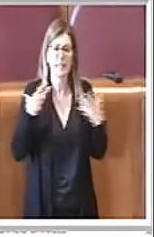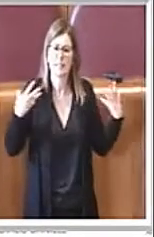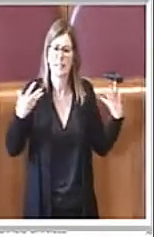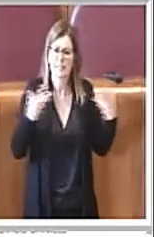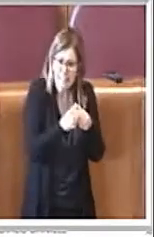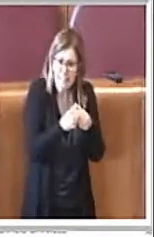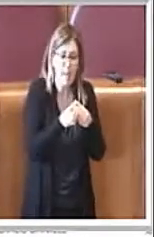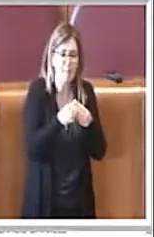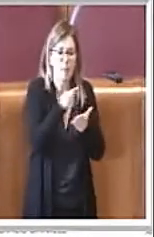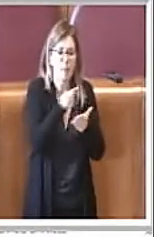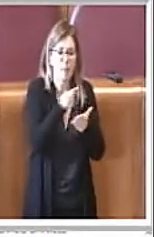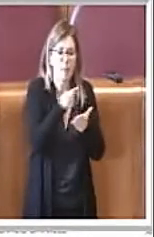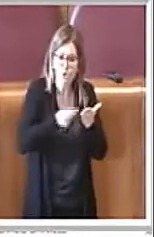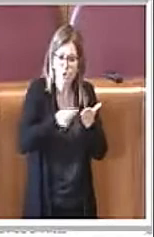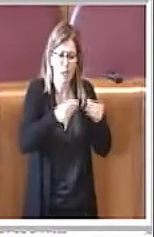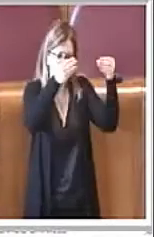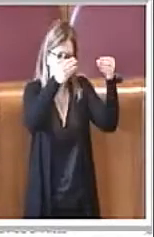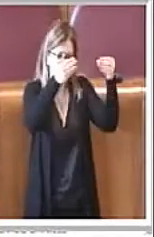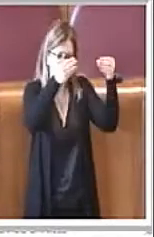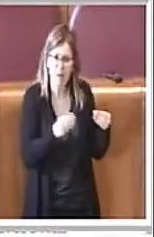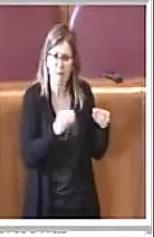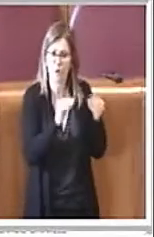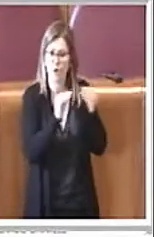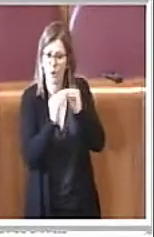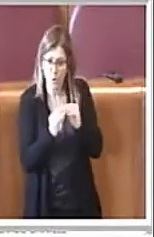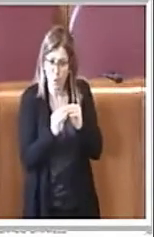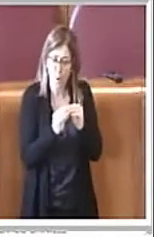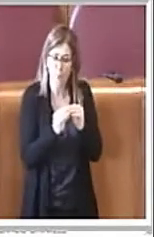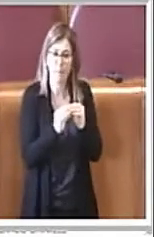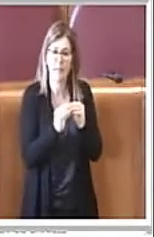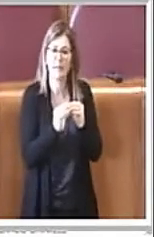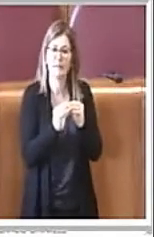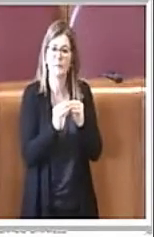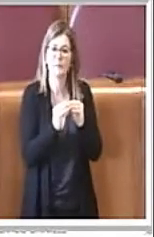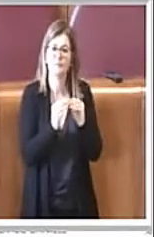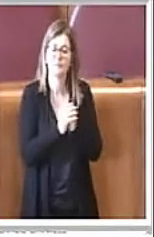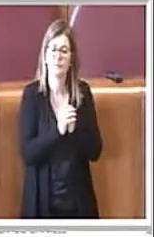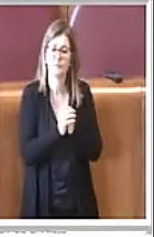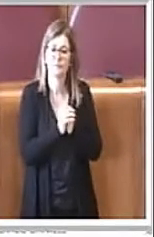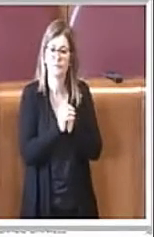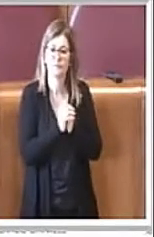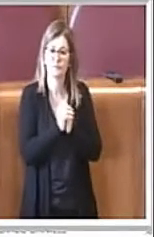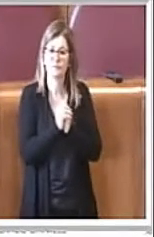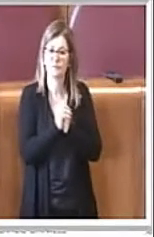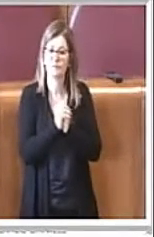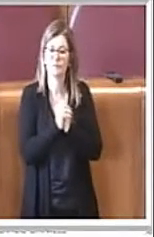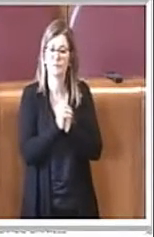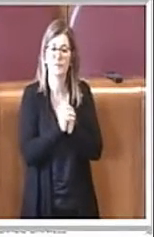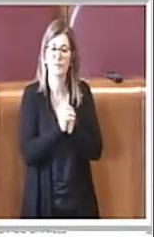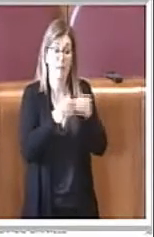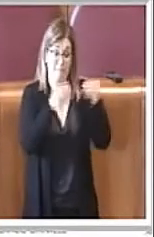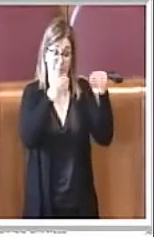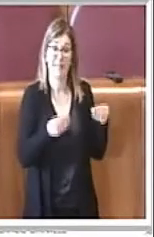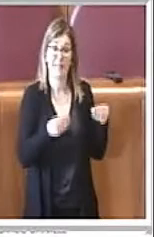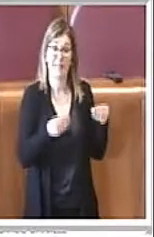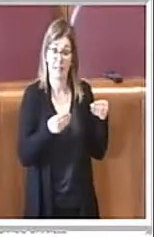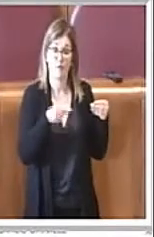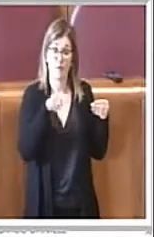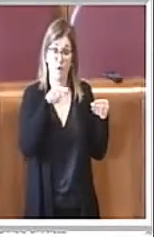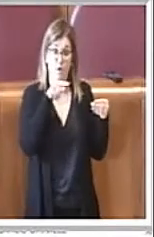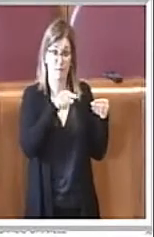delle piattaforme, perché le piattaforme saranno effettivamente il luogo